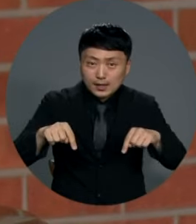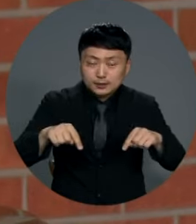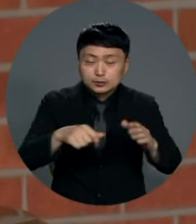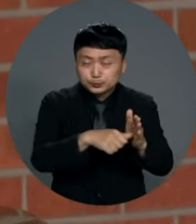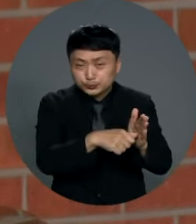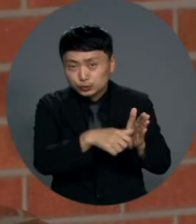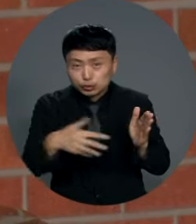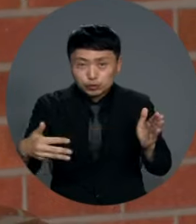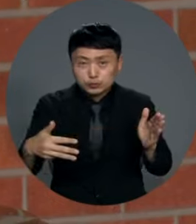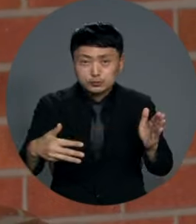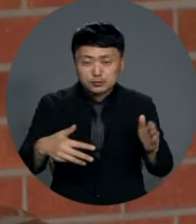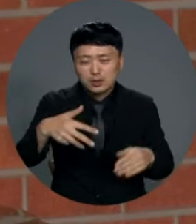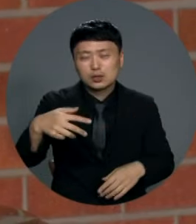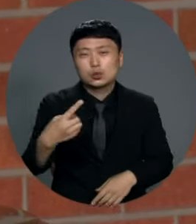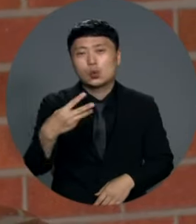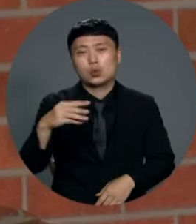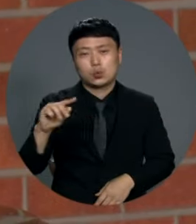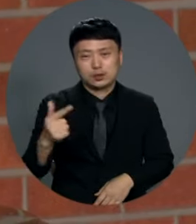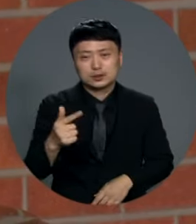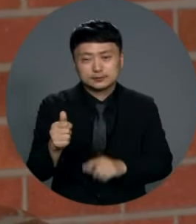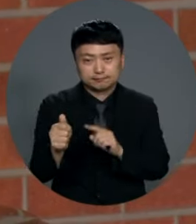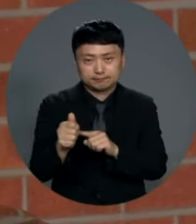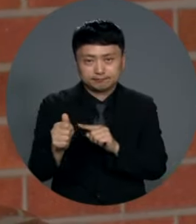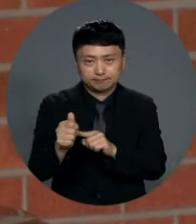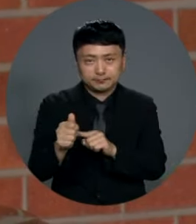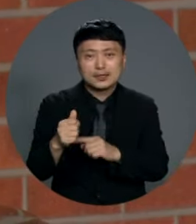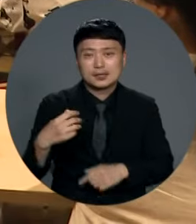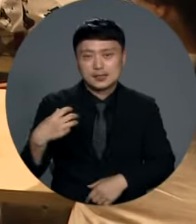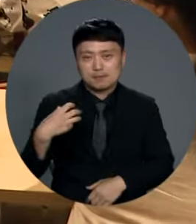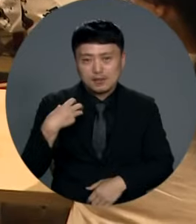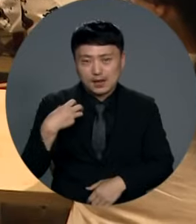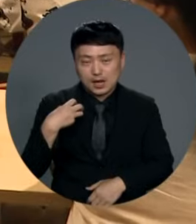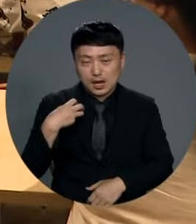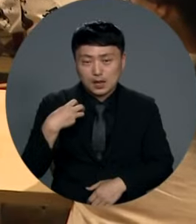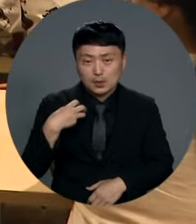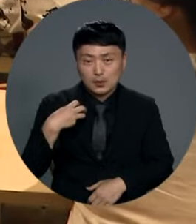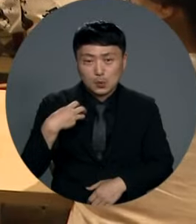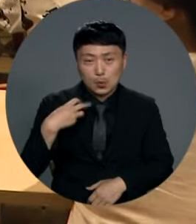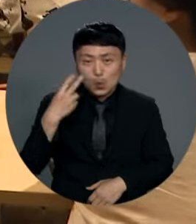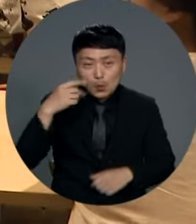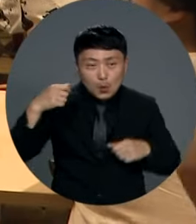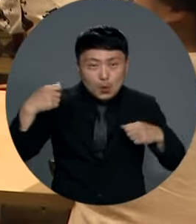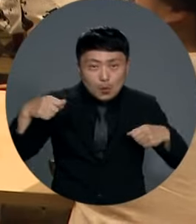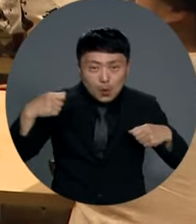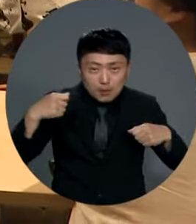출신인 조란 토도로비치 맡았고은 한국들입니다